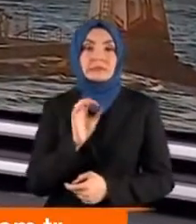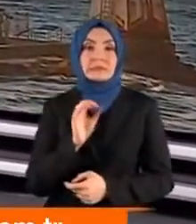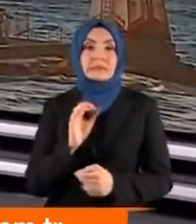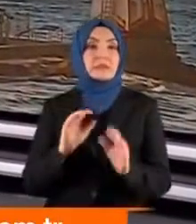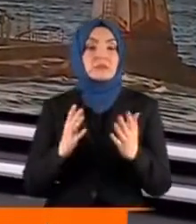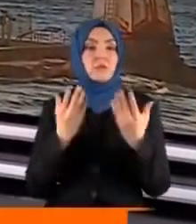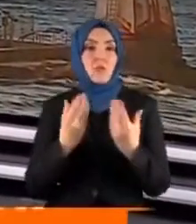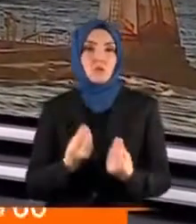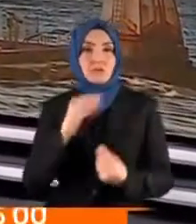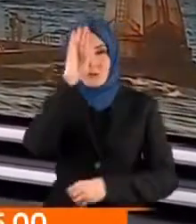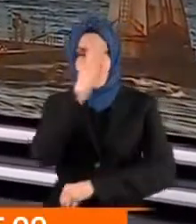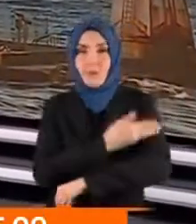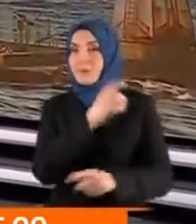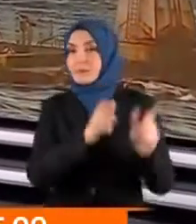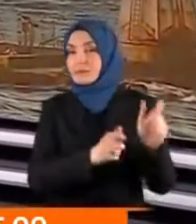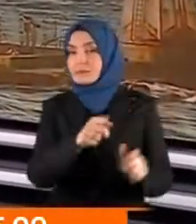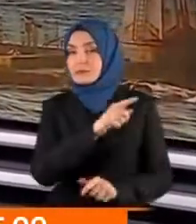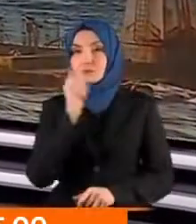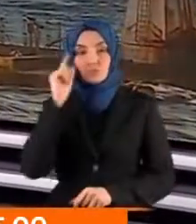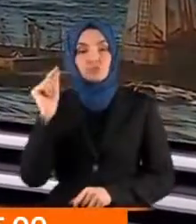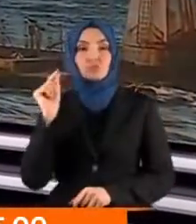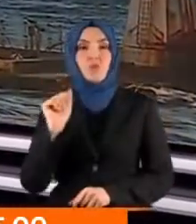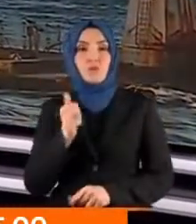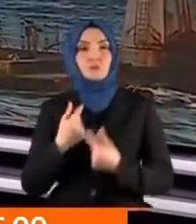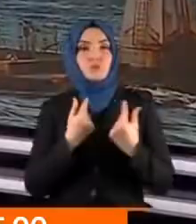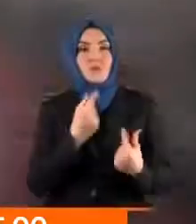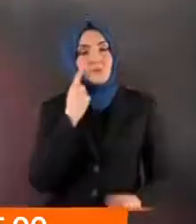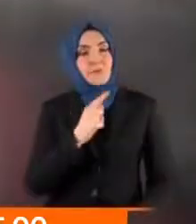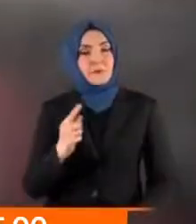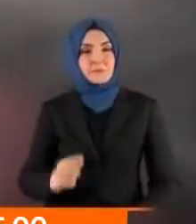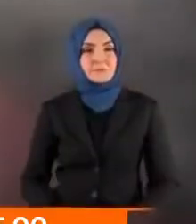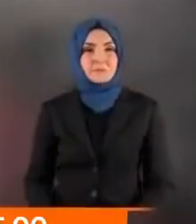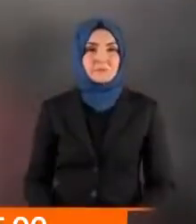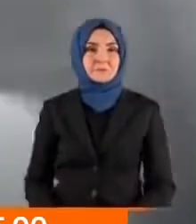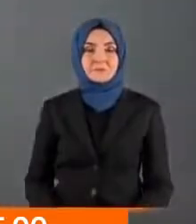çok önemli bir uyarı var. İşte tüm ayrıntılar.